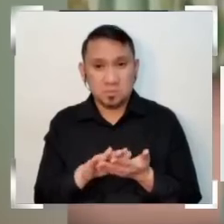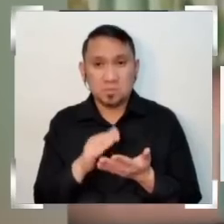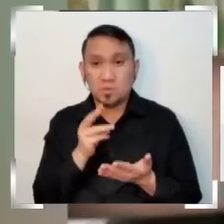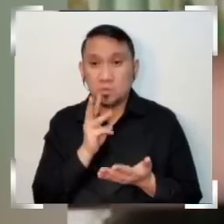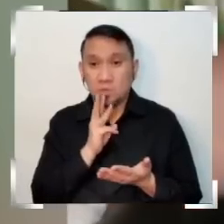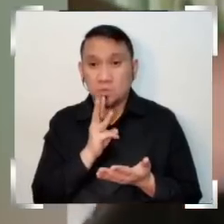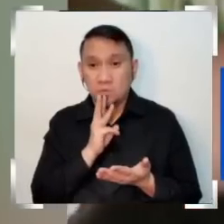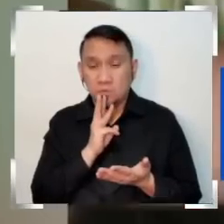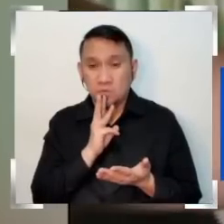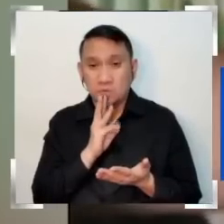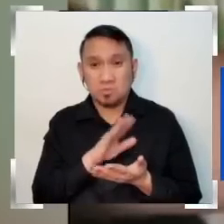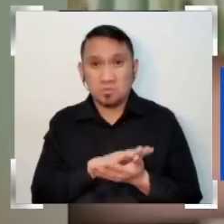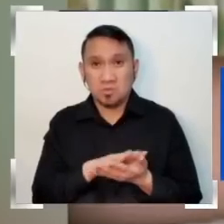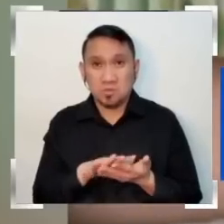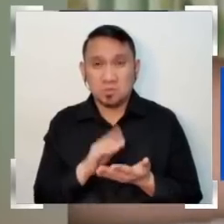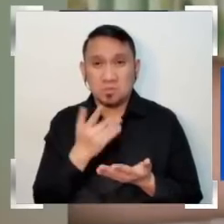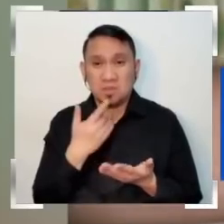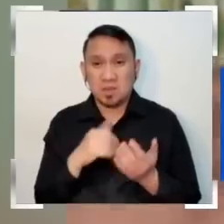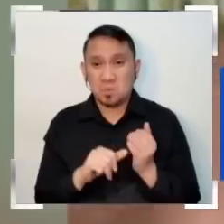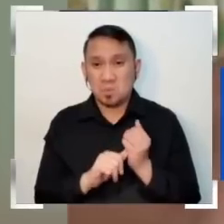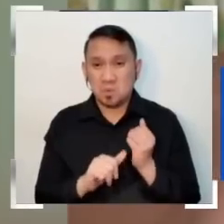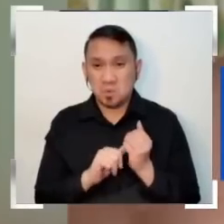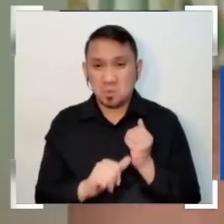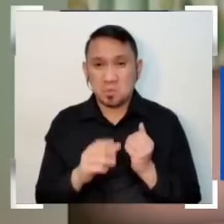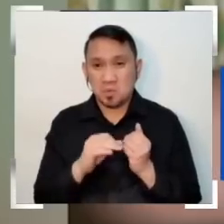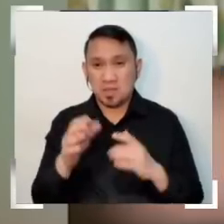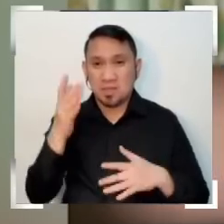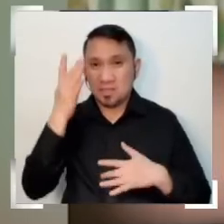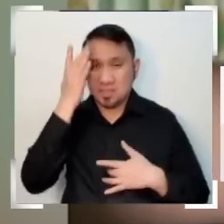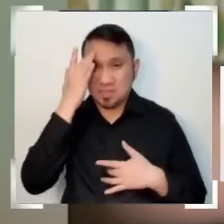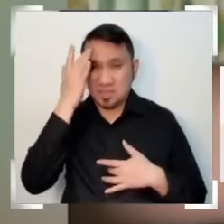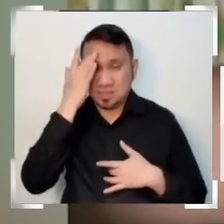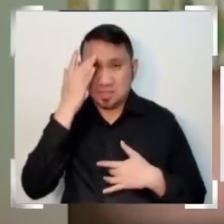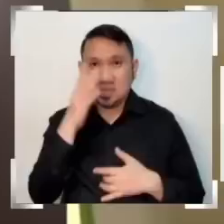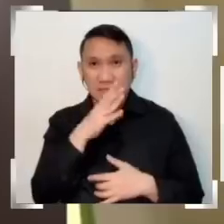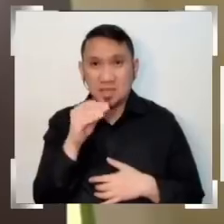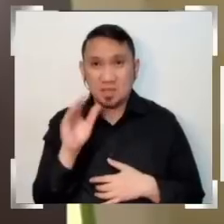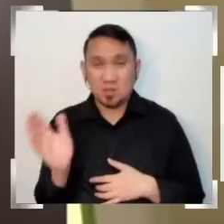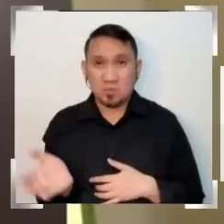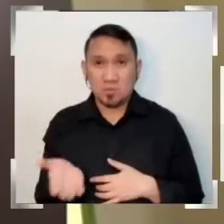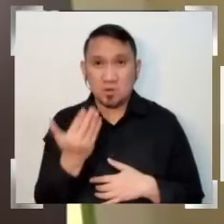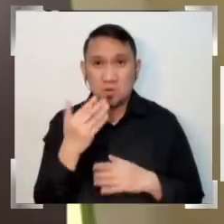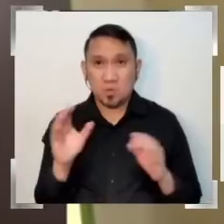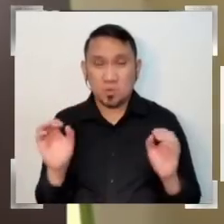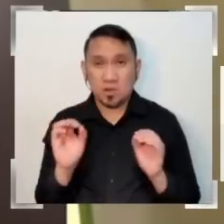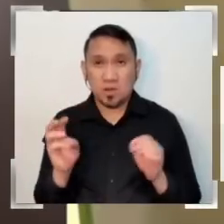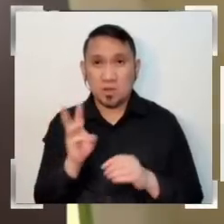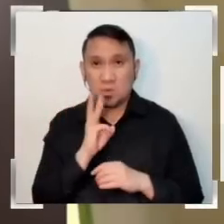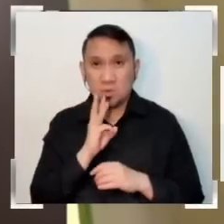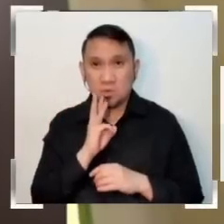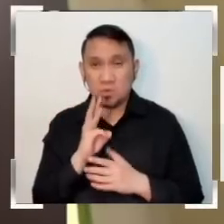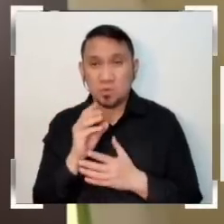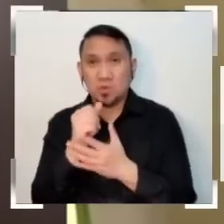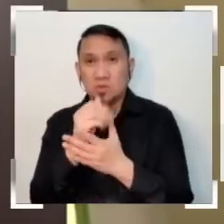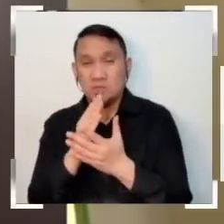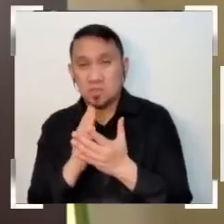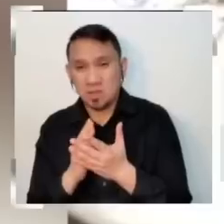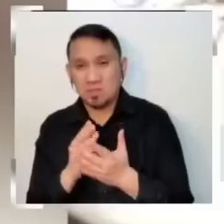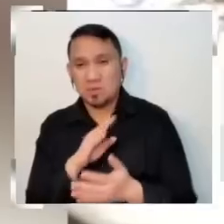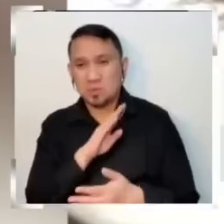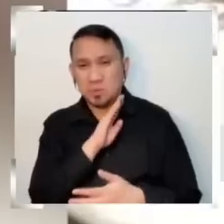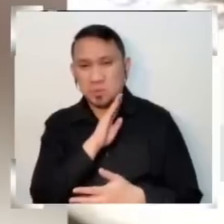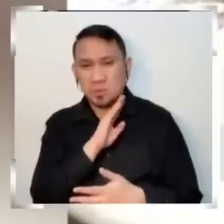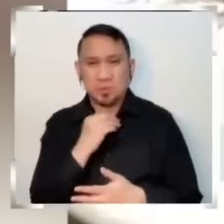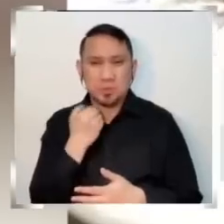na, nakakasakit na, tsaka yung ano, pag umaga wala kaming tubig dito. Ang iba naman, nilalagnat na dahil sa mainit